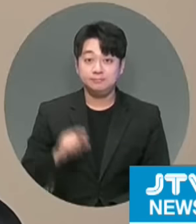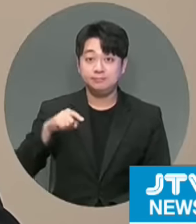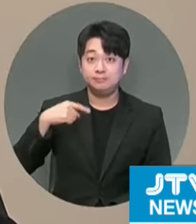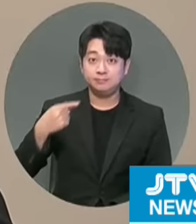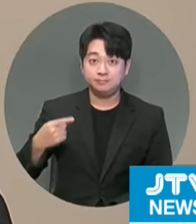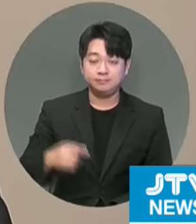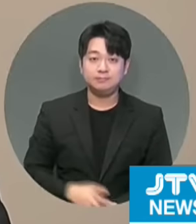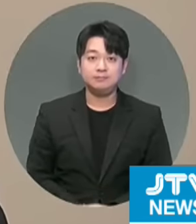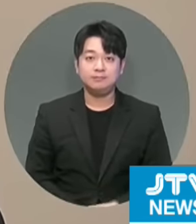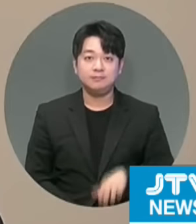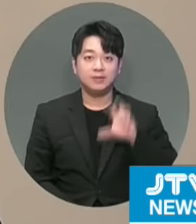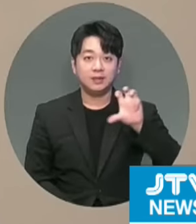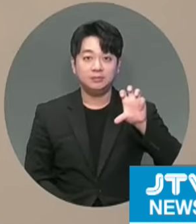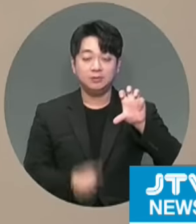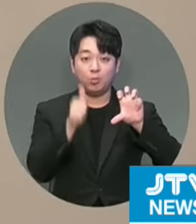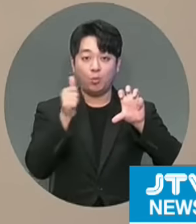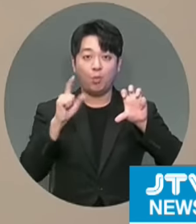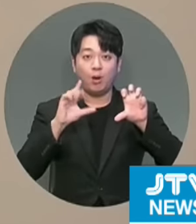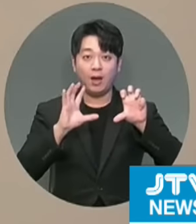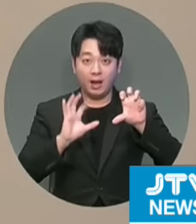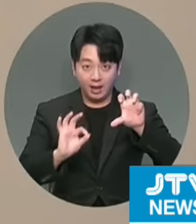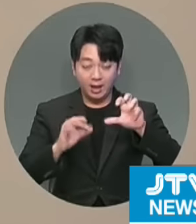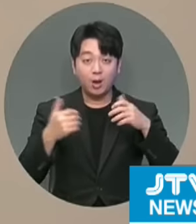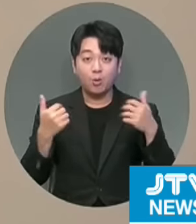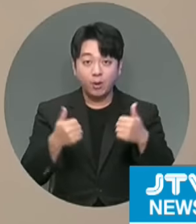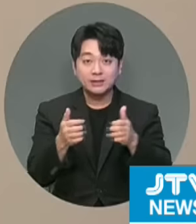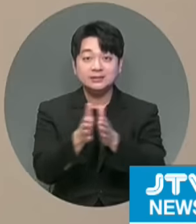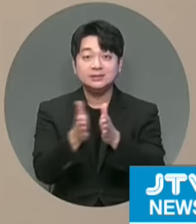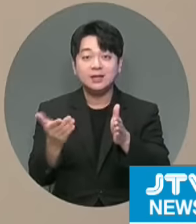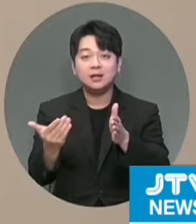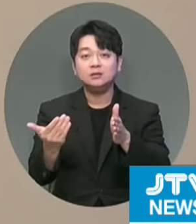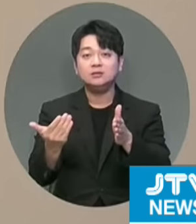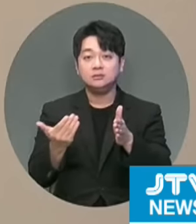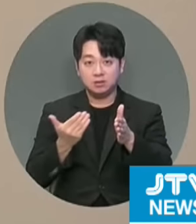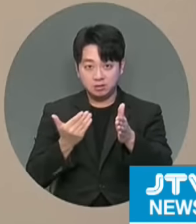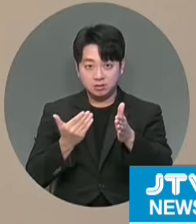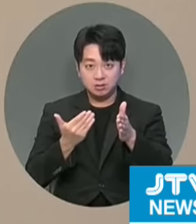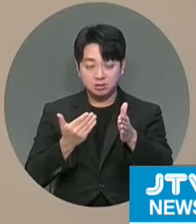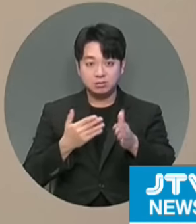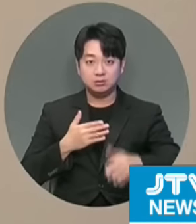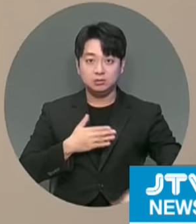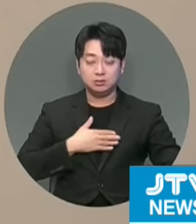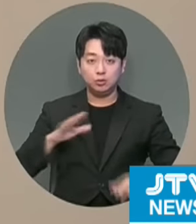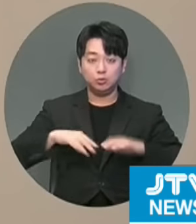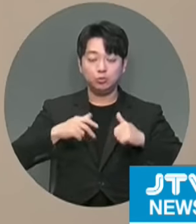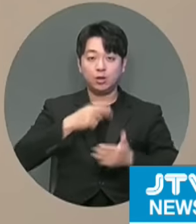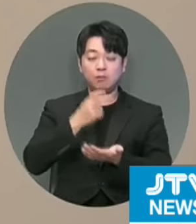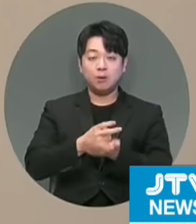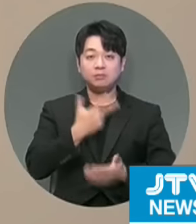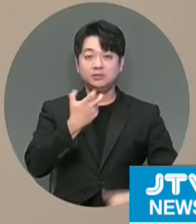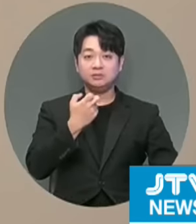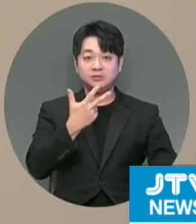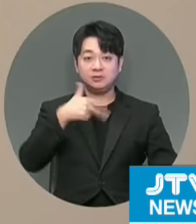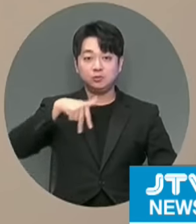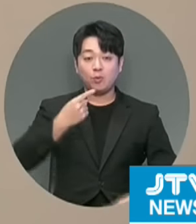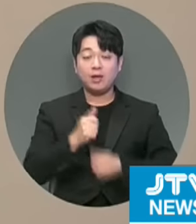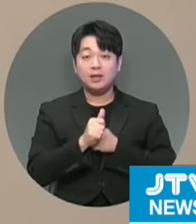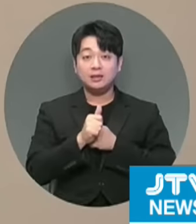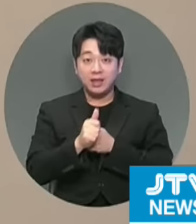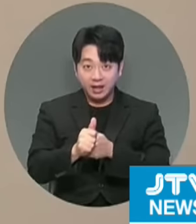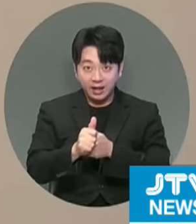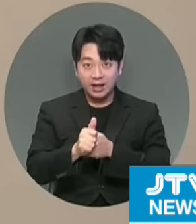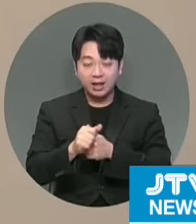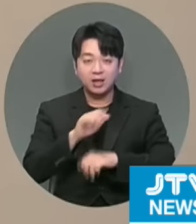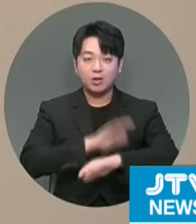다음은 의사일정 제35항을 심의할 순서입니다만 의장이 국회법 제77조에 따라 각 교섭단체